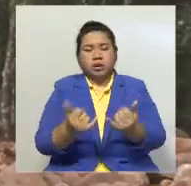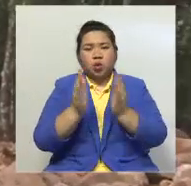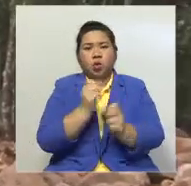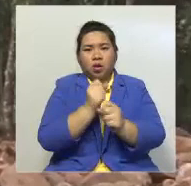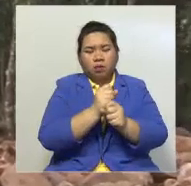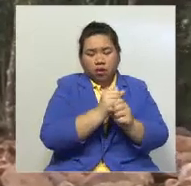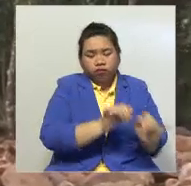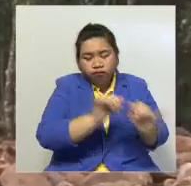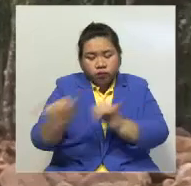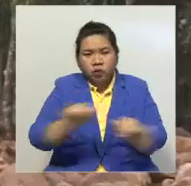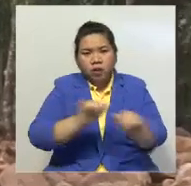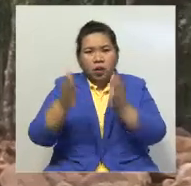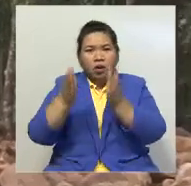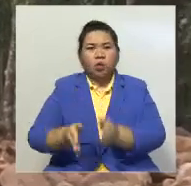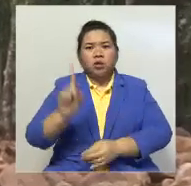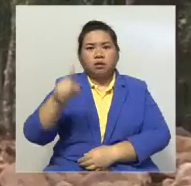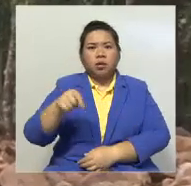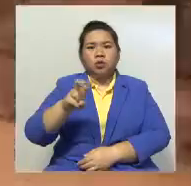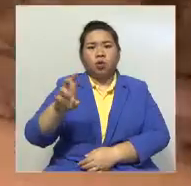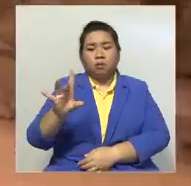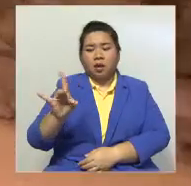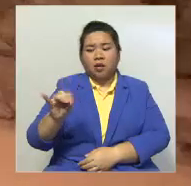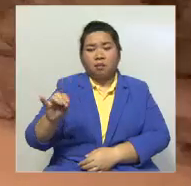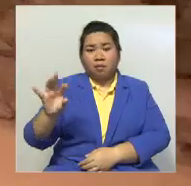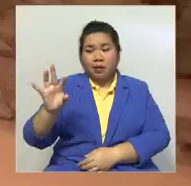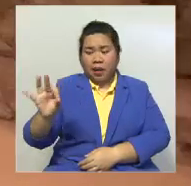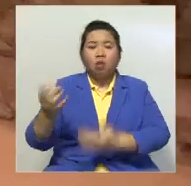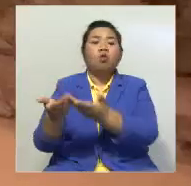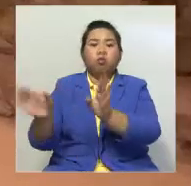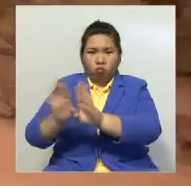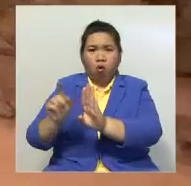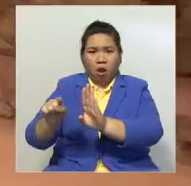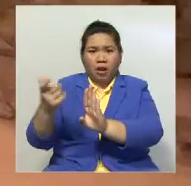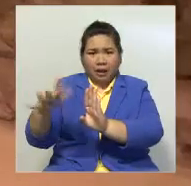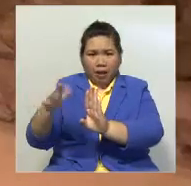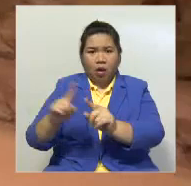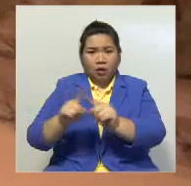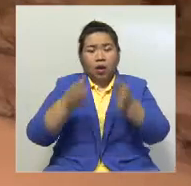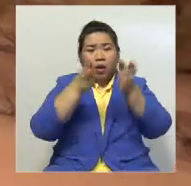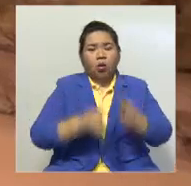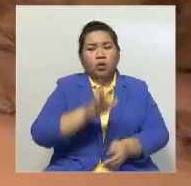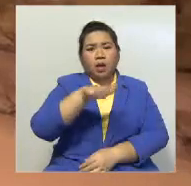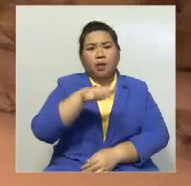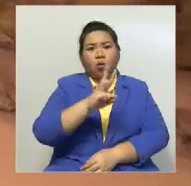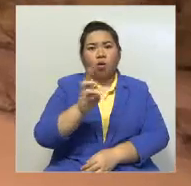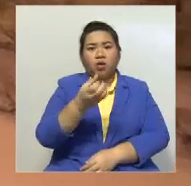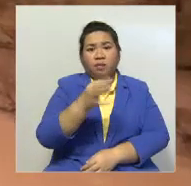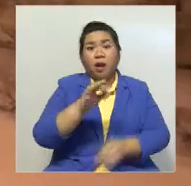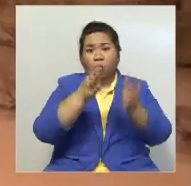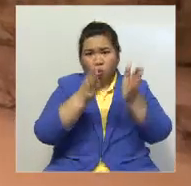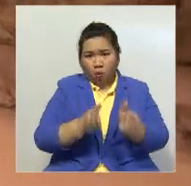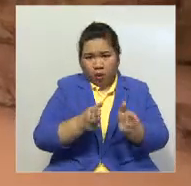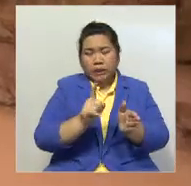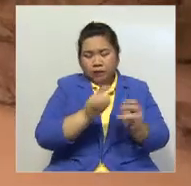ที่อพยพประชาชนแล้วประมาณ 1,289 ครอบครัวค่ะมีประชาชน 5,619 ราย